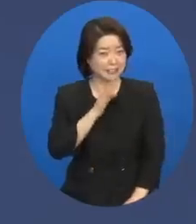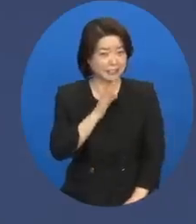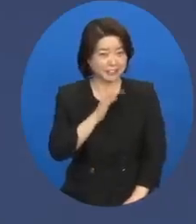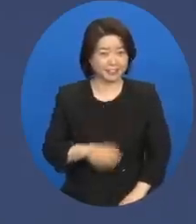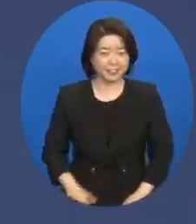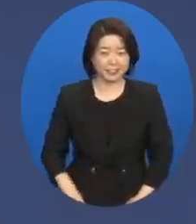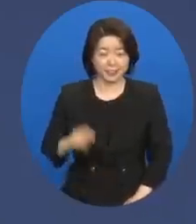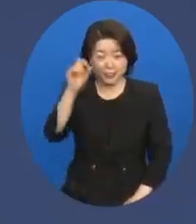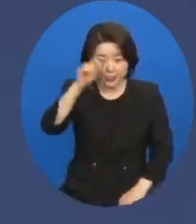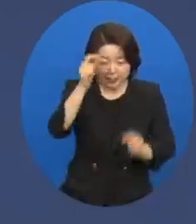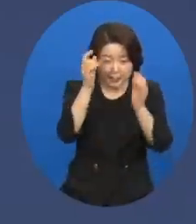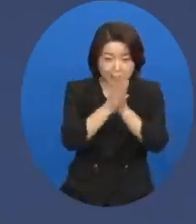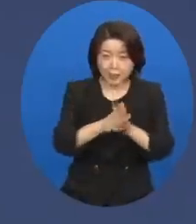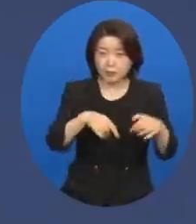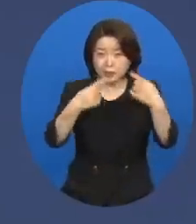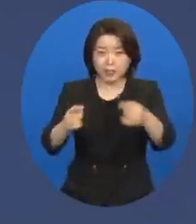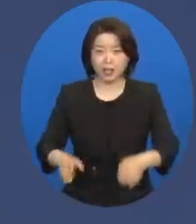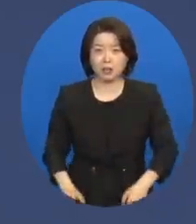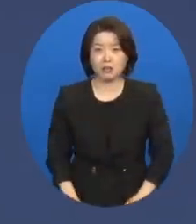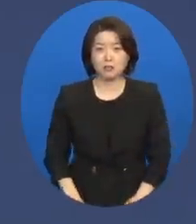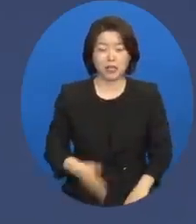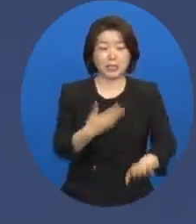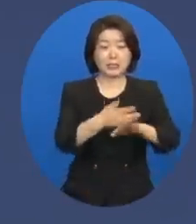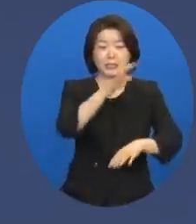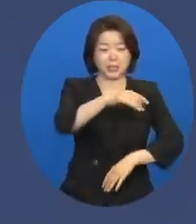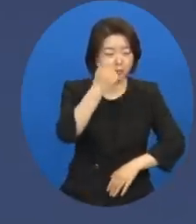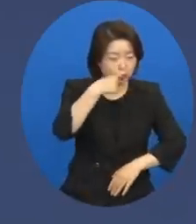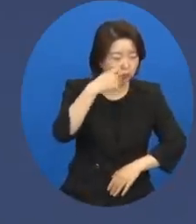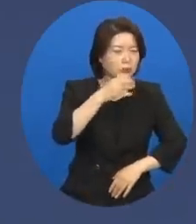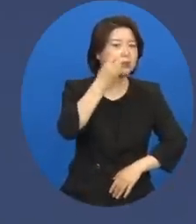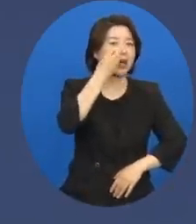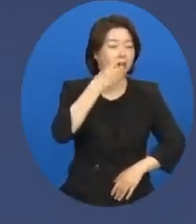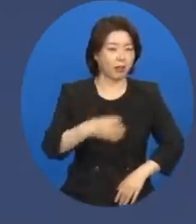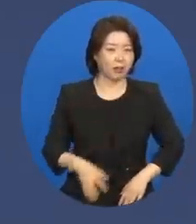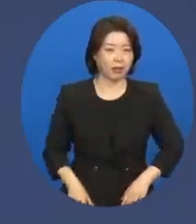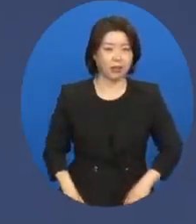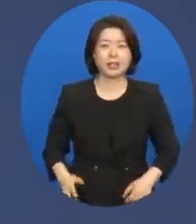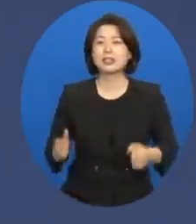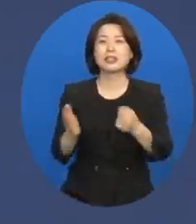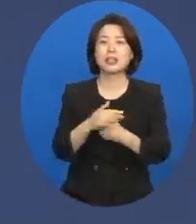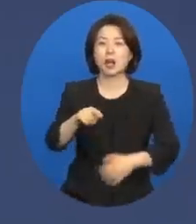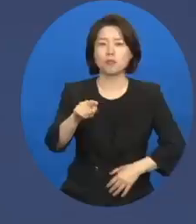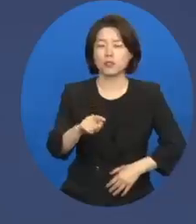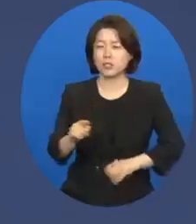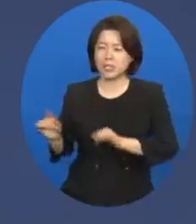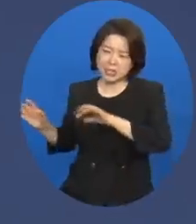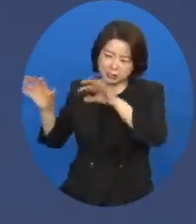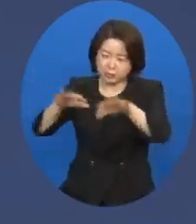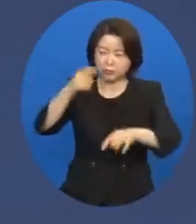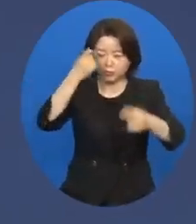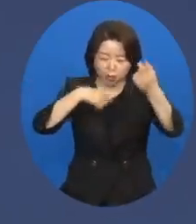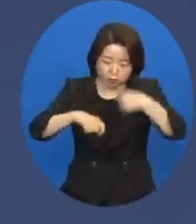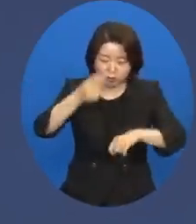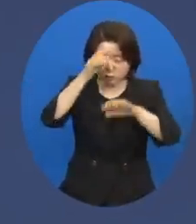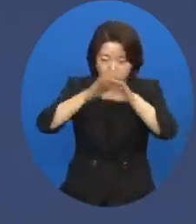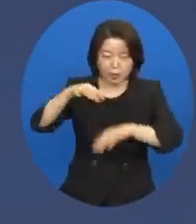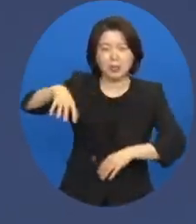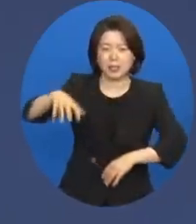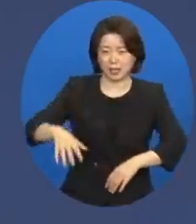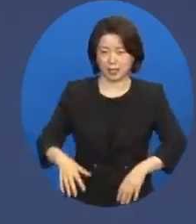새벽기도 그러면 그냥 어디 딴 데 가서 울으면 또 이상하잖아요. 그러니까 막 와서 울어도 예배당 와서